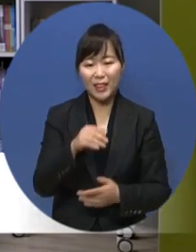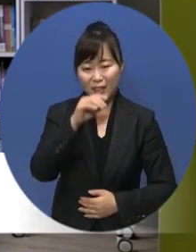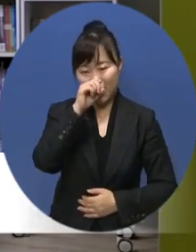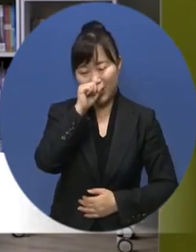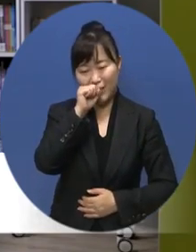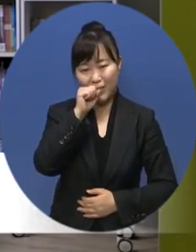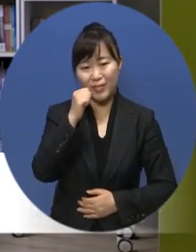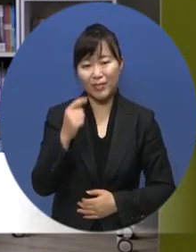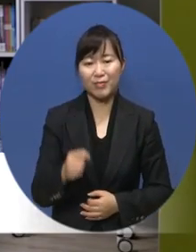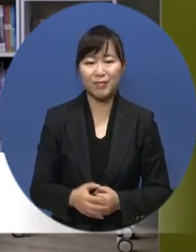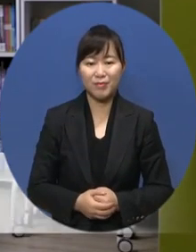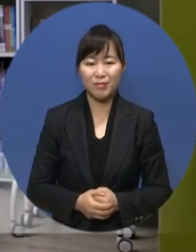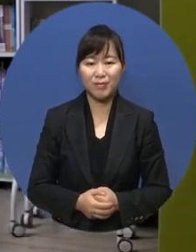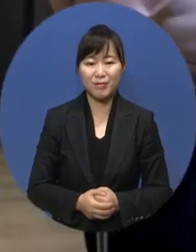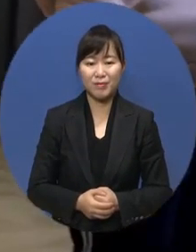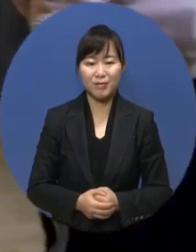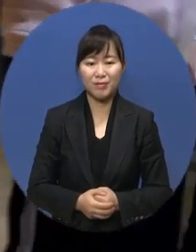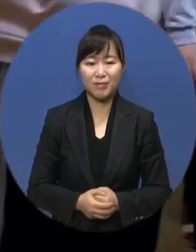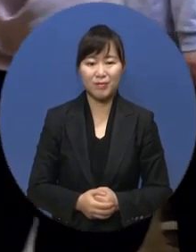모든 면에서 다 좋은 것 같아요.